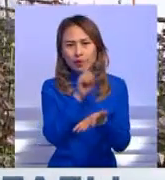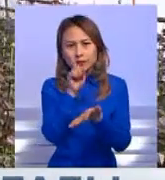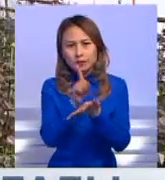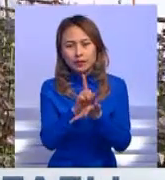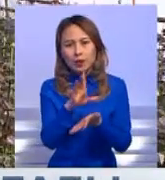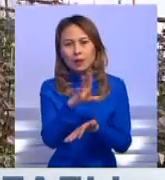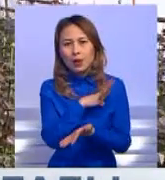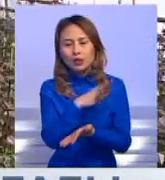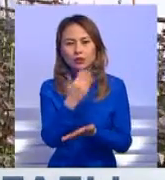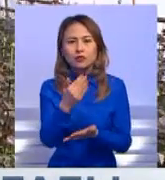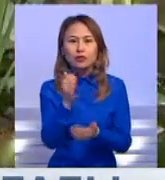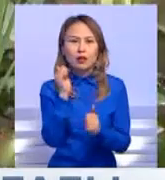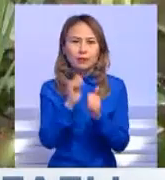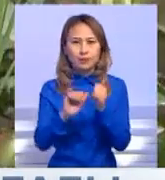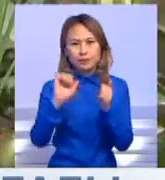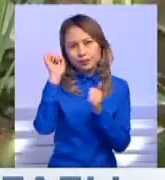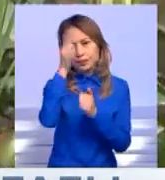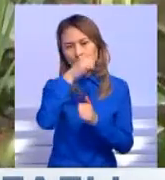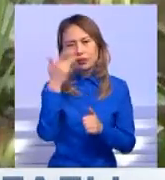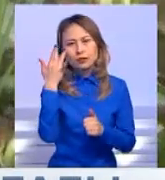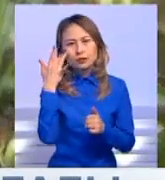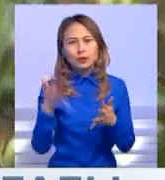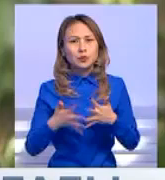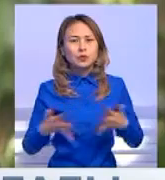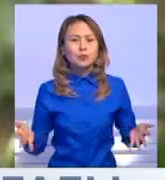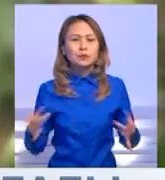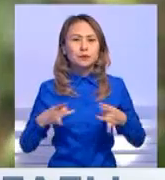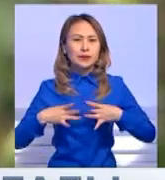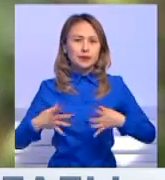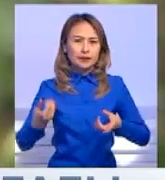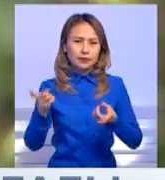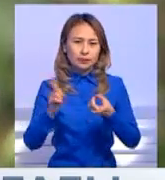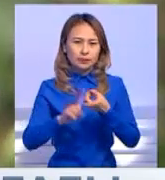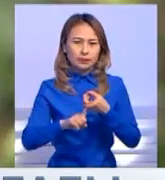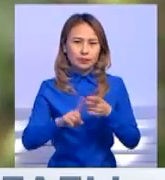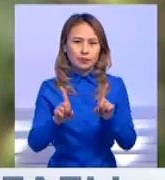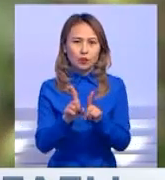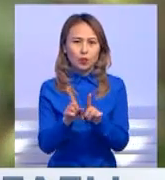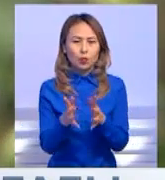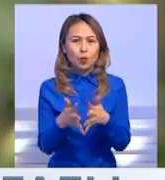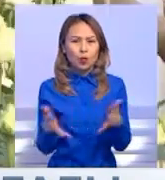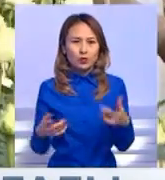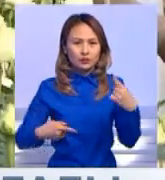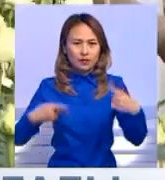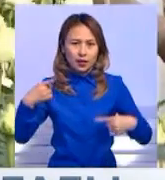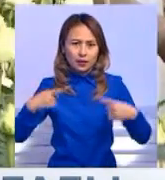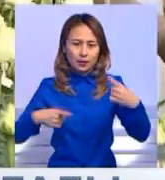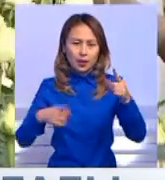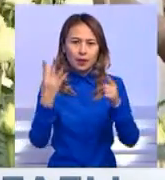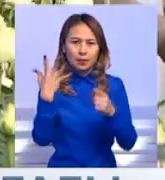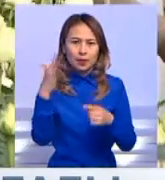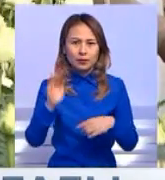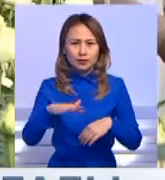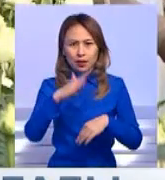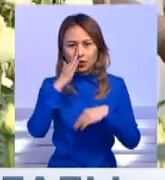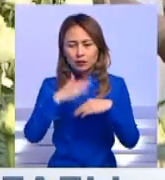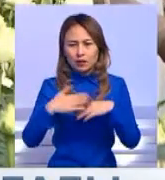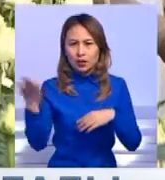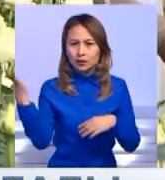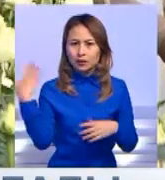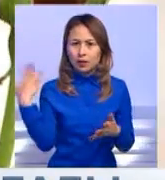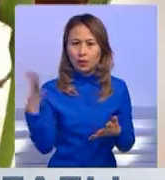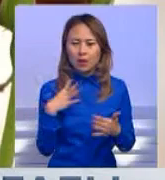гүлдерге сұраныс жыл өткен сайын артып келе жатқанын айтады. Әсіресе мереке алдында қарбалас күшетін көрінеді. Өткен жылы 45 мың дана